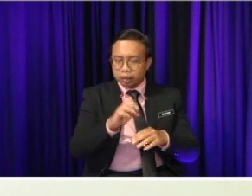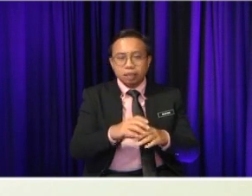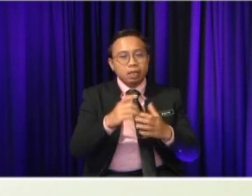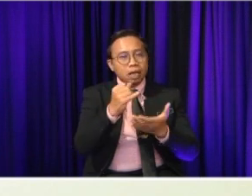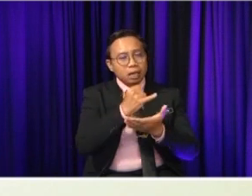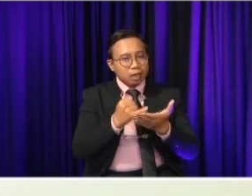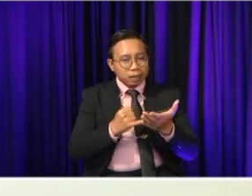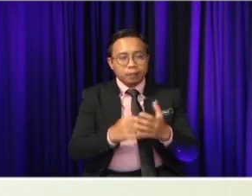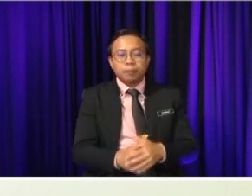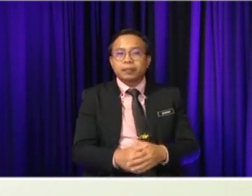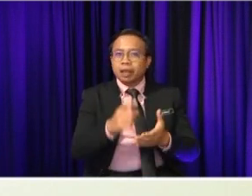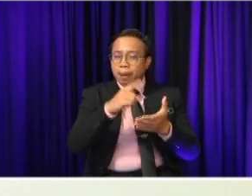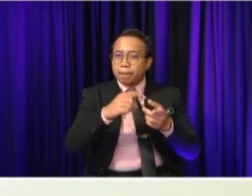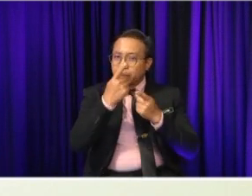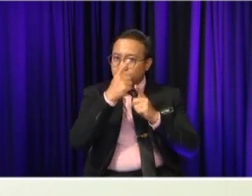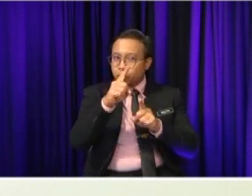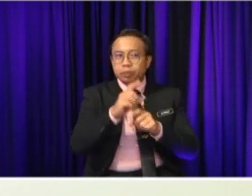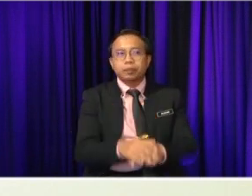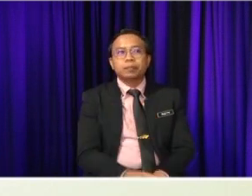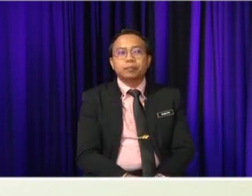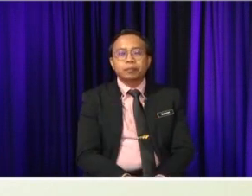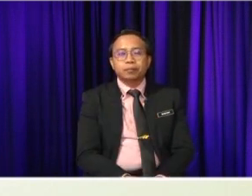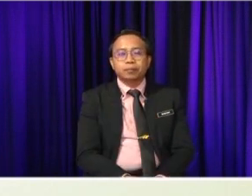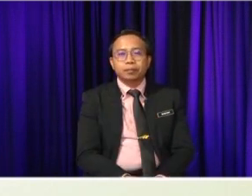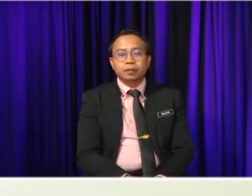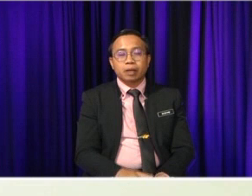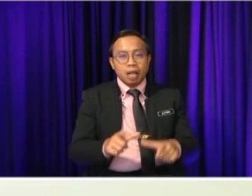oke apakah jawaban dari